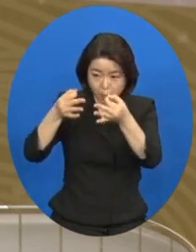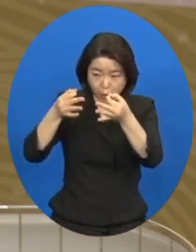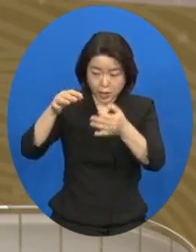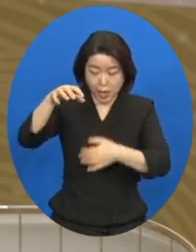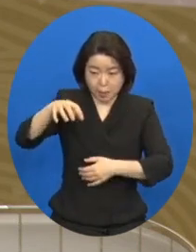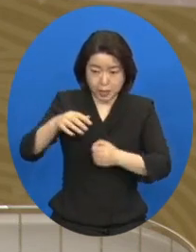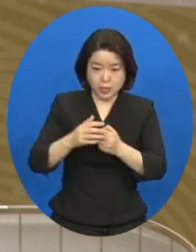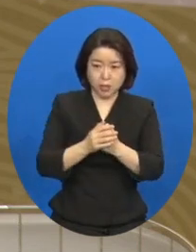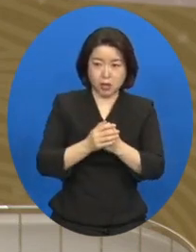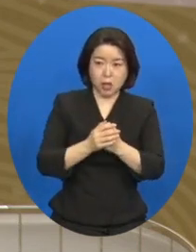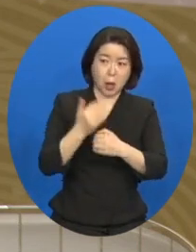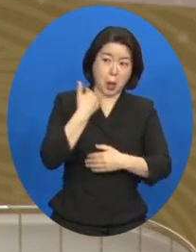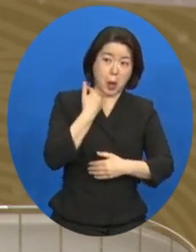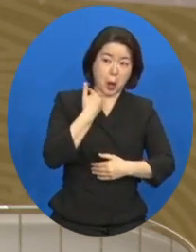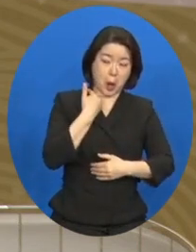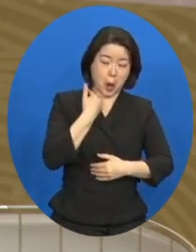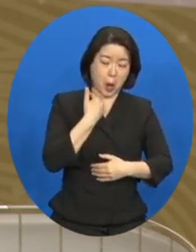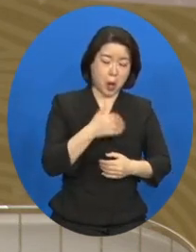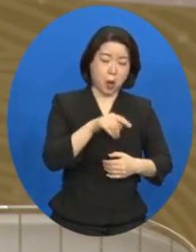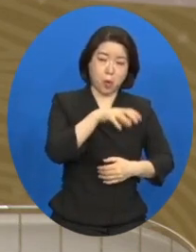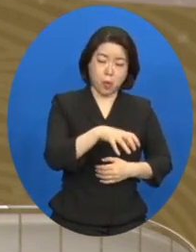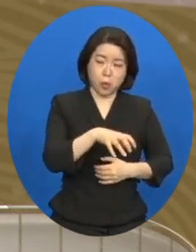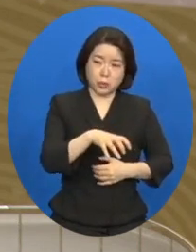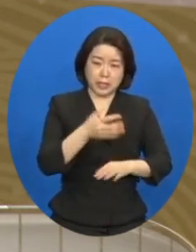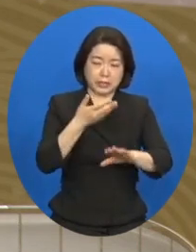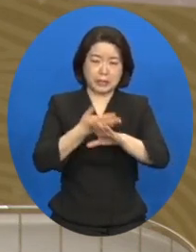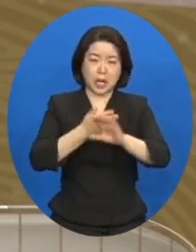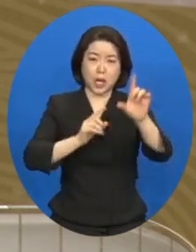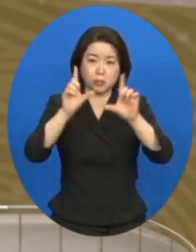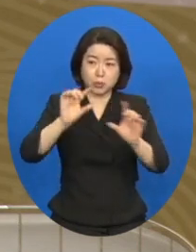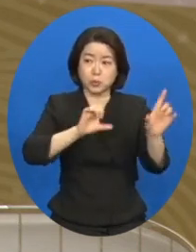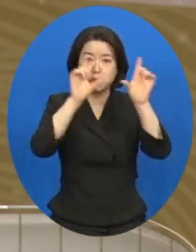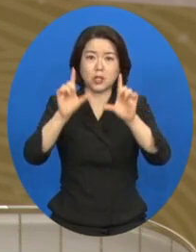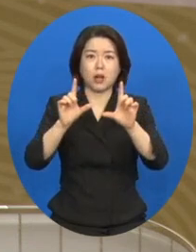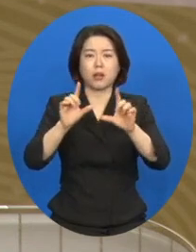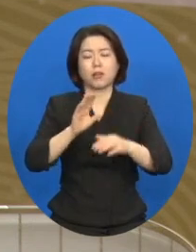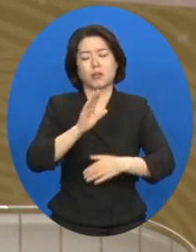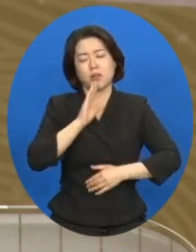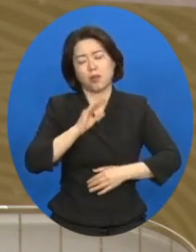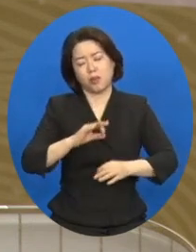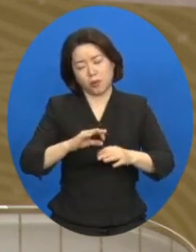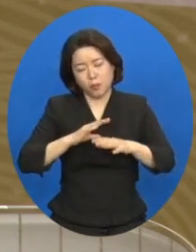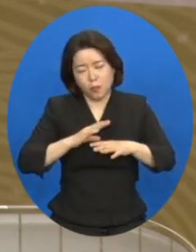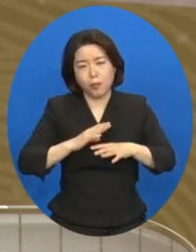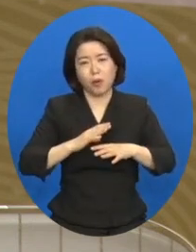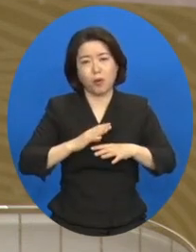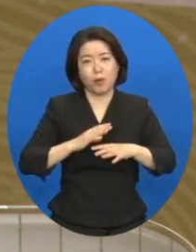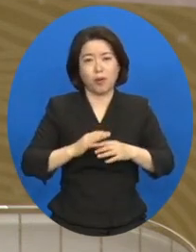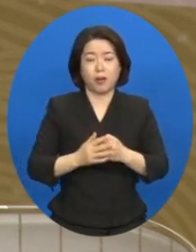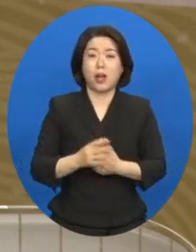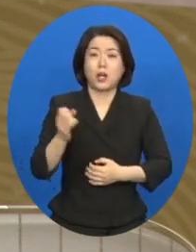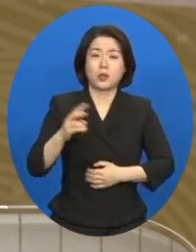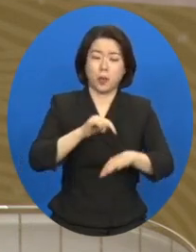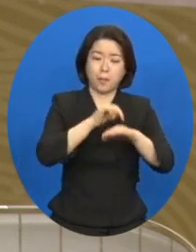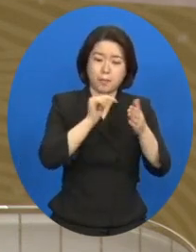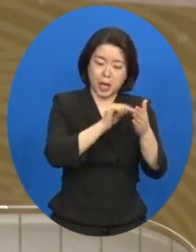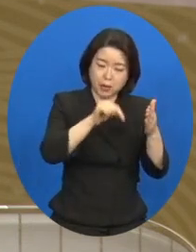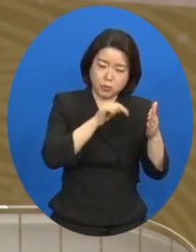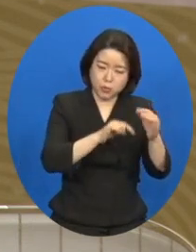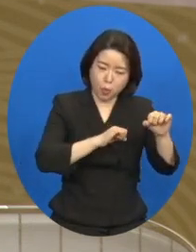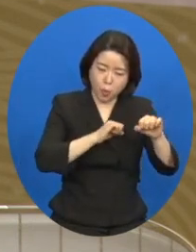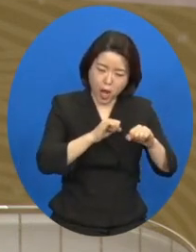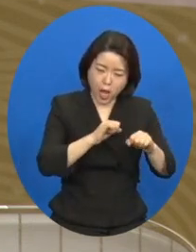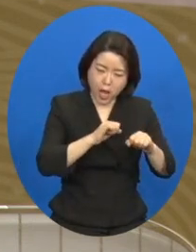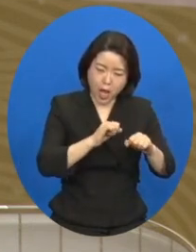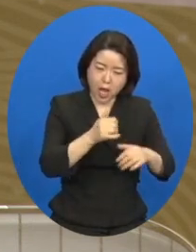않는 은밀한 가운데 너무 다르게 살았던 것이 너무너무 두려웠고, 제가 마음속으로 짓는